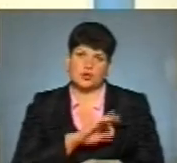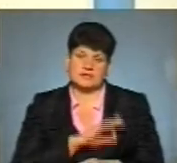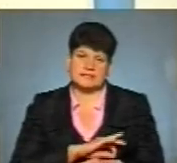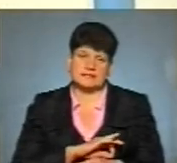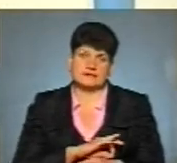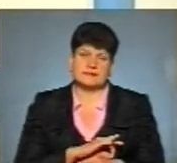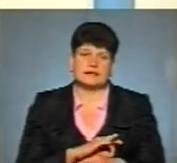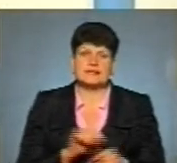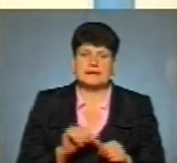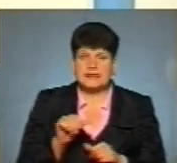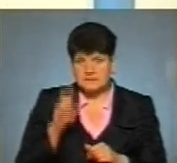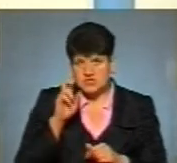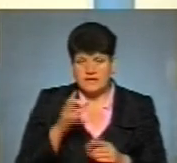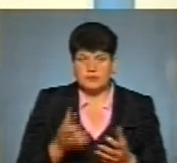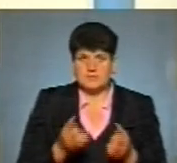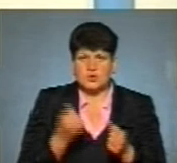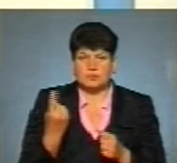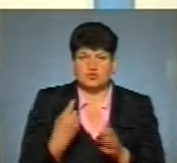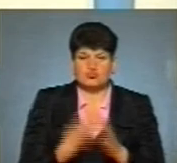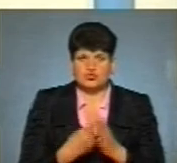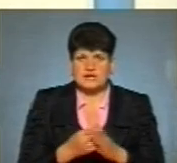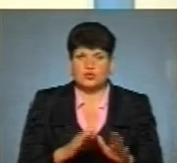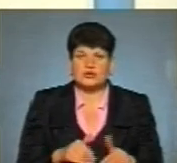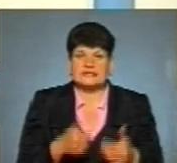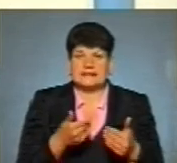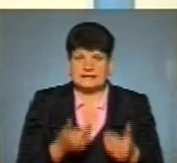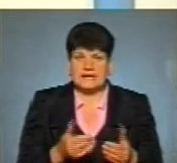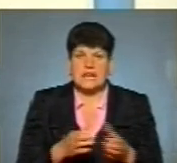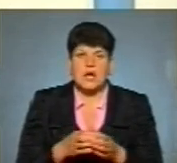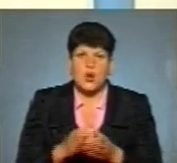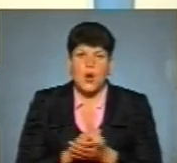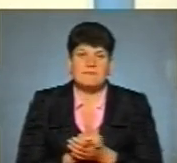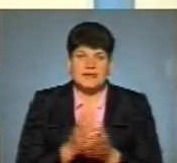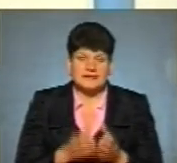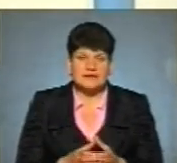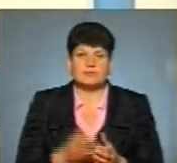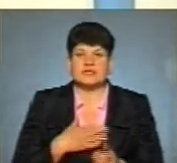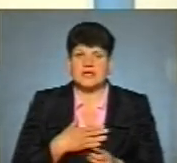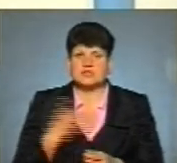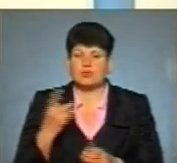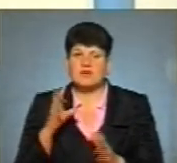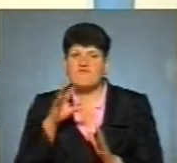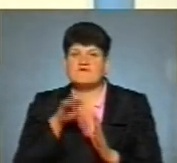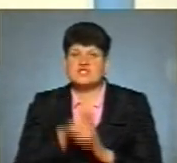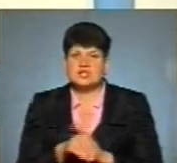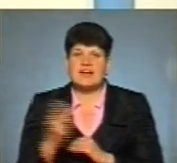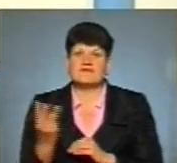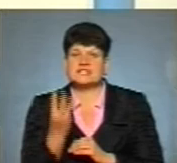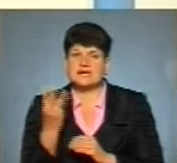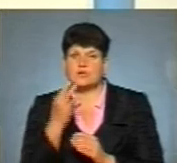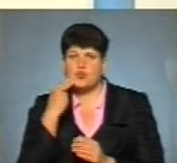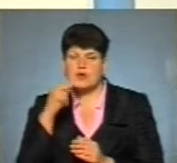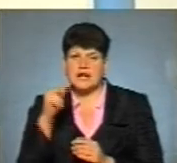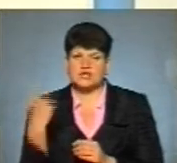крім державної підтримки, ми з обласного бюджету надали все ж таки кооперативу. І наша область війшла, будемо казати, в трійку